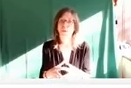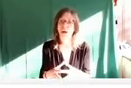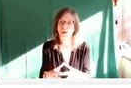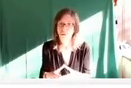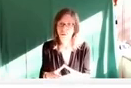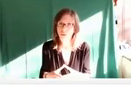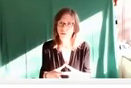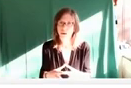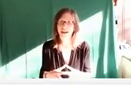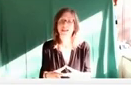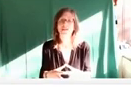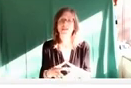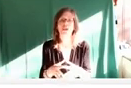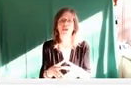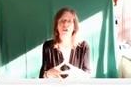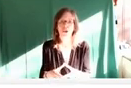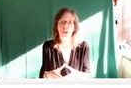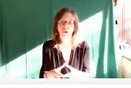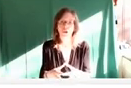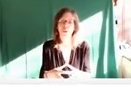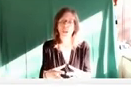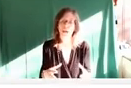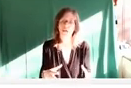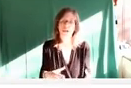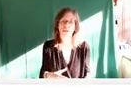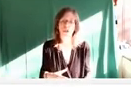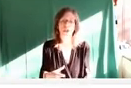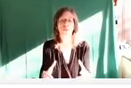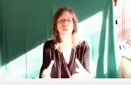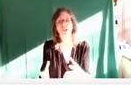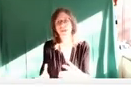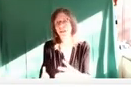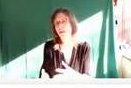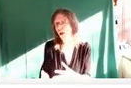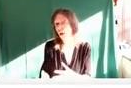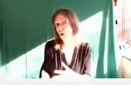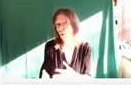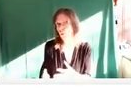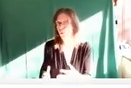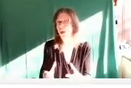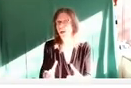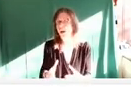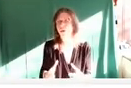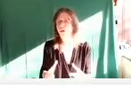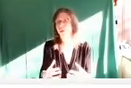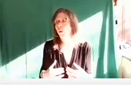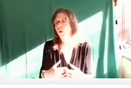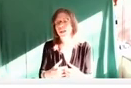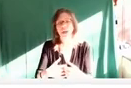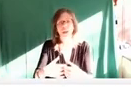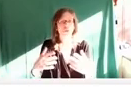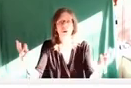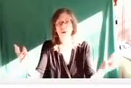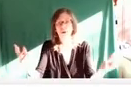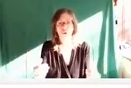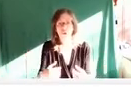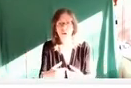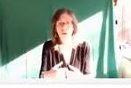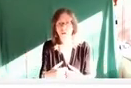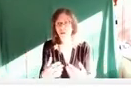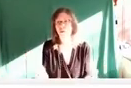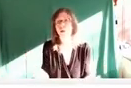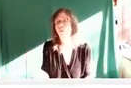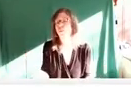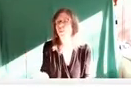sur demande à des fins de recherche ou les rendre disponibles pour les éditeurs ou pas les mettre sur